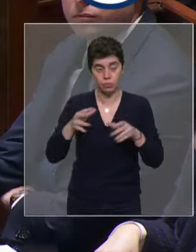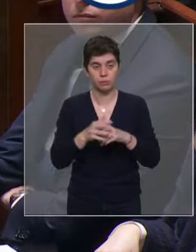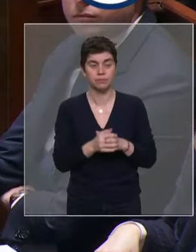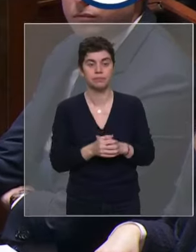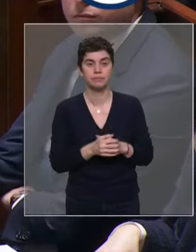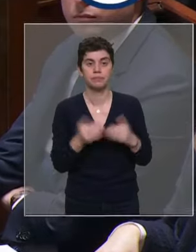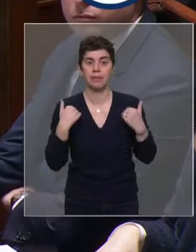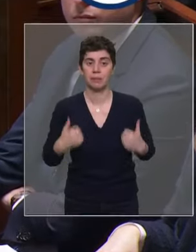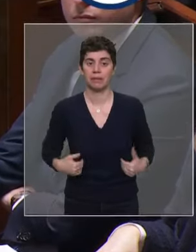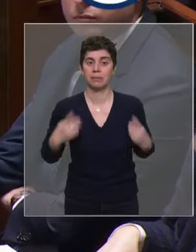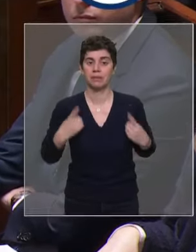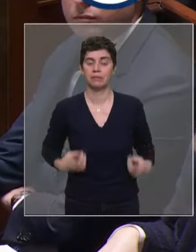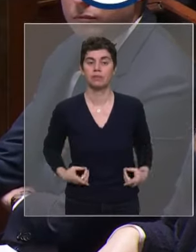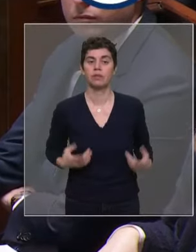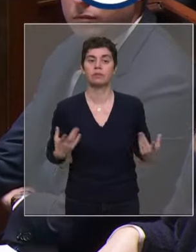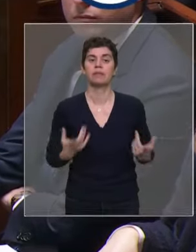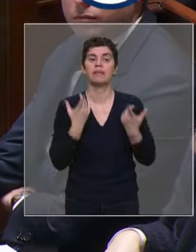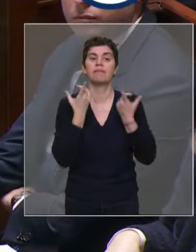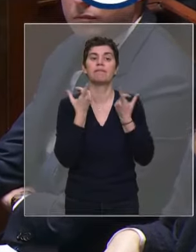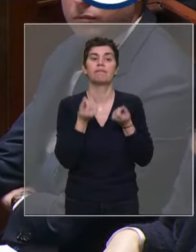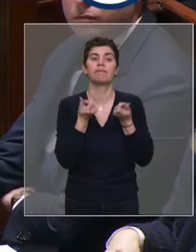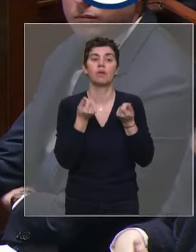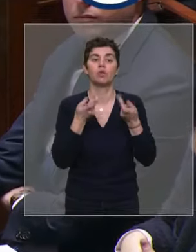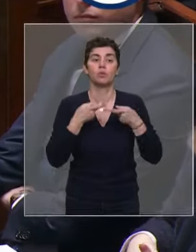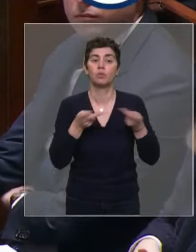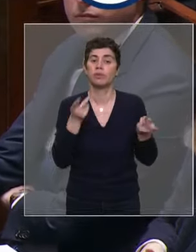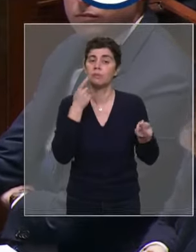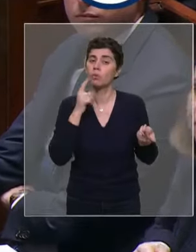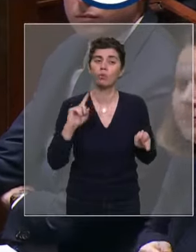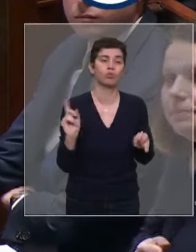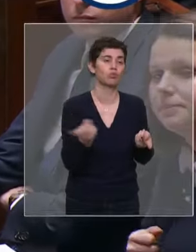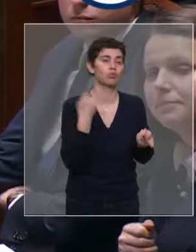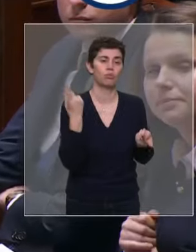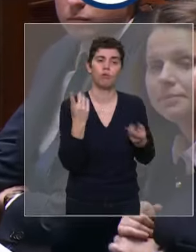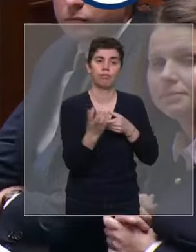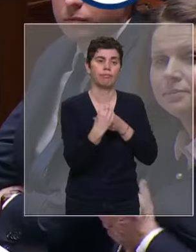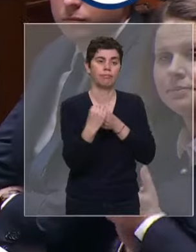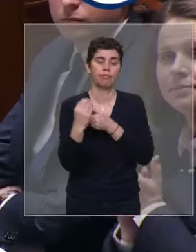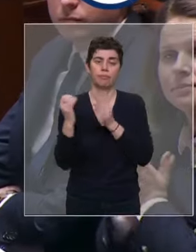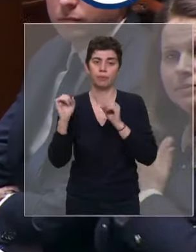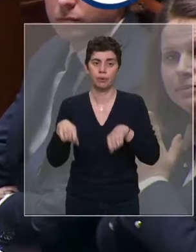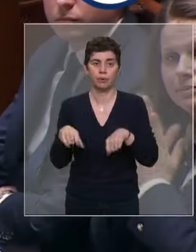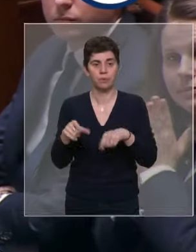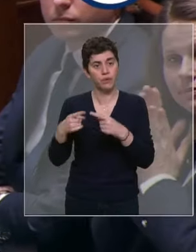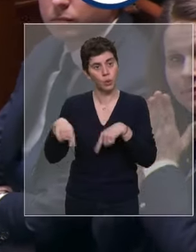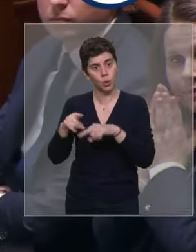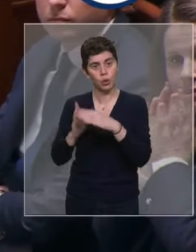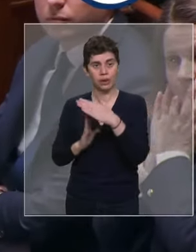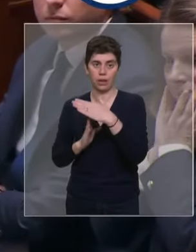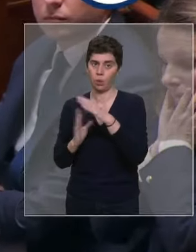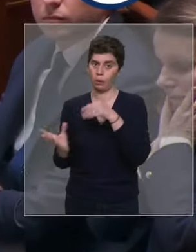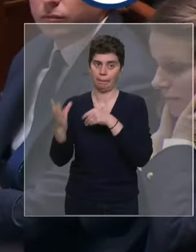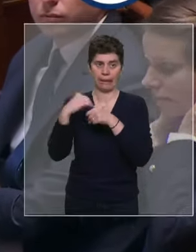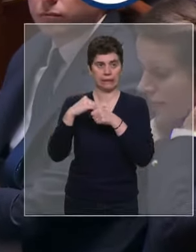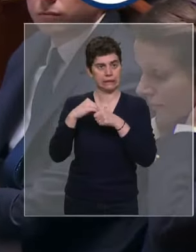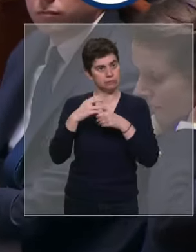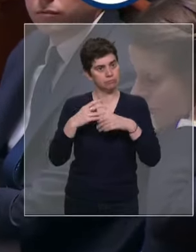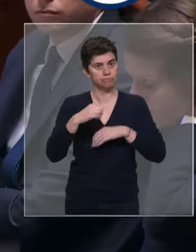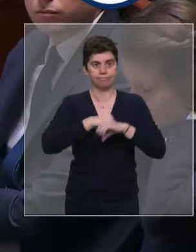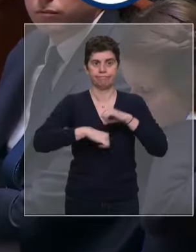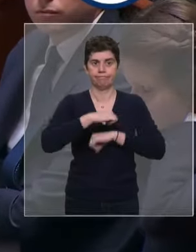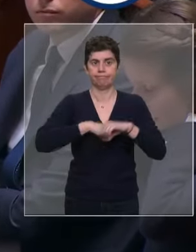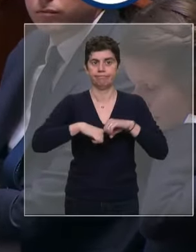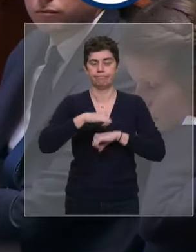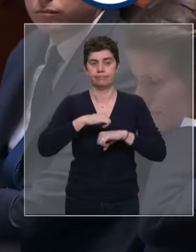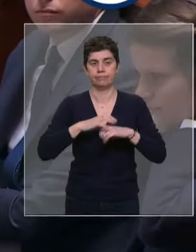Madame la députée, les finances publiques, je le sais, c'est l'affaire de tous. La Cour des comptes participe avec nous à cet exercice et je ne